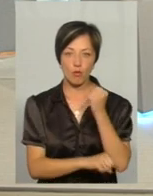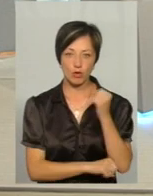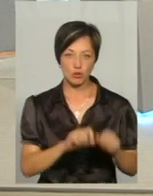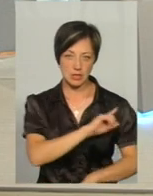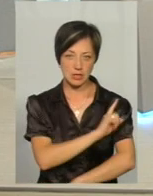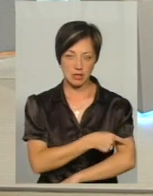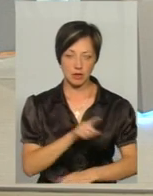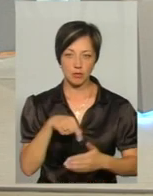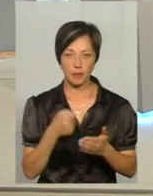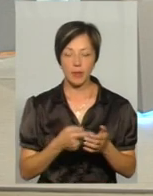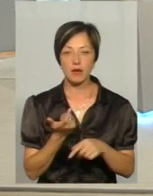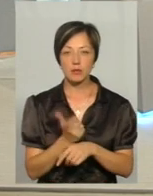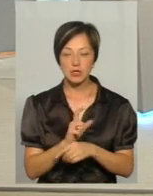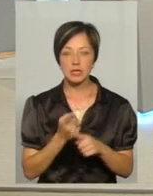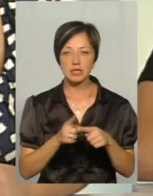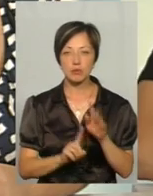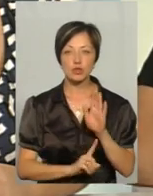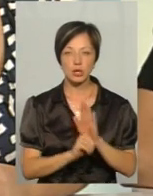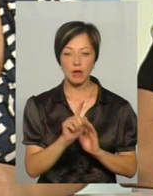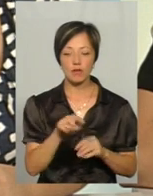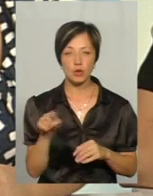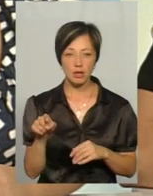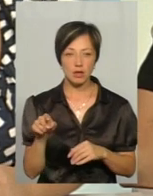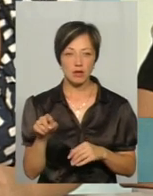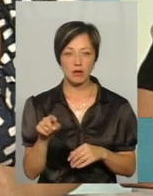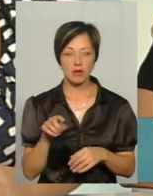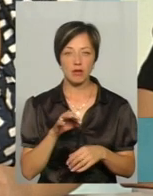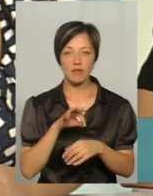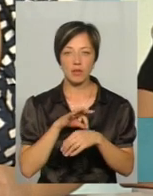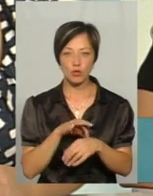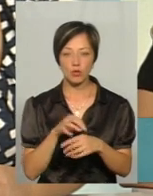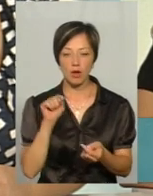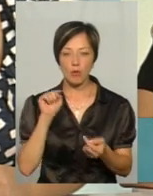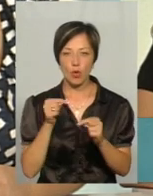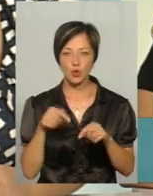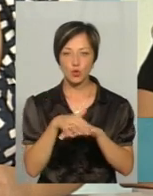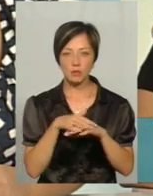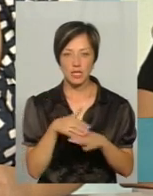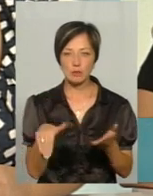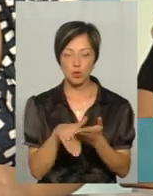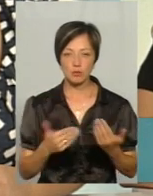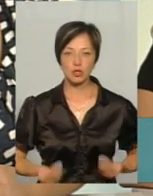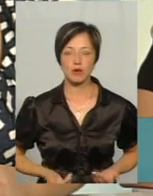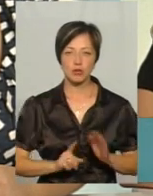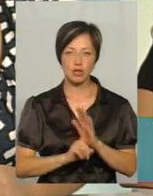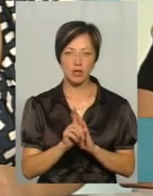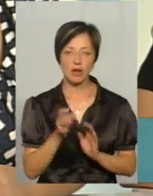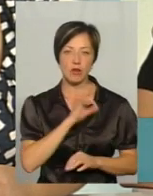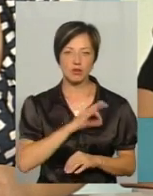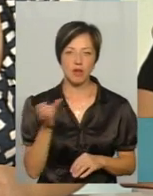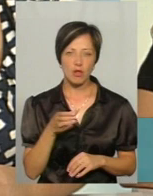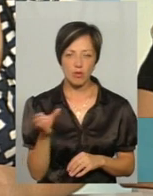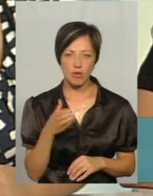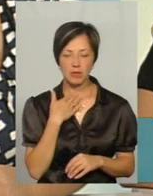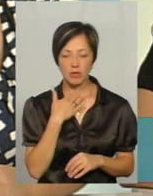В більшості це починається з того, що вони ведуть якби антигромадський спосіб життя, починаючи з того, що і зловживають